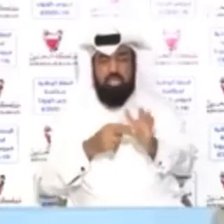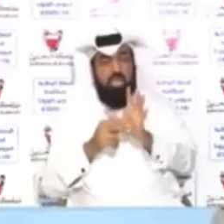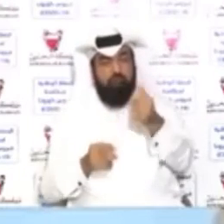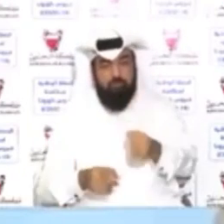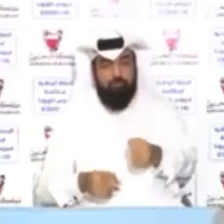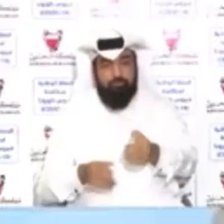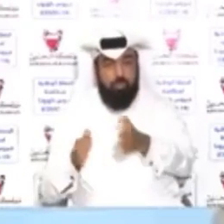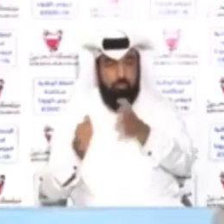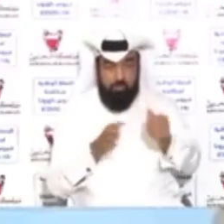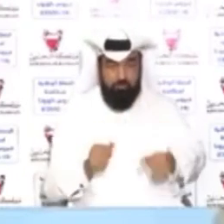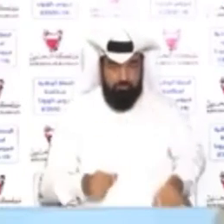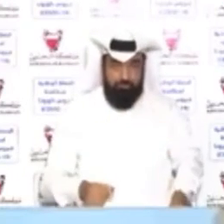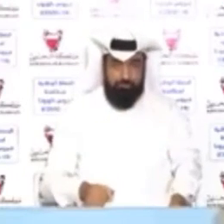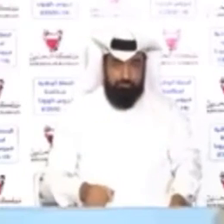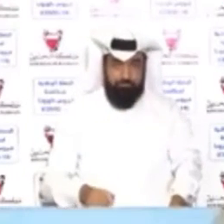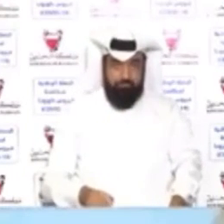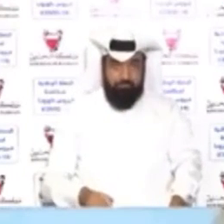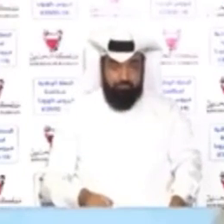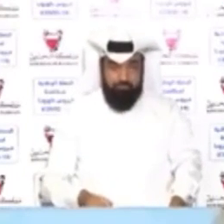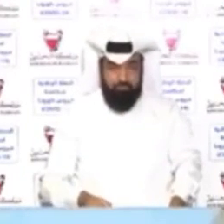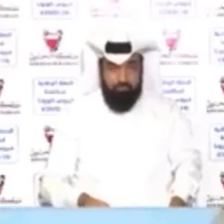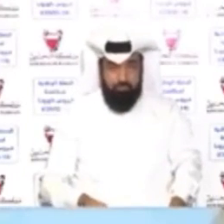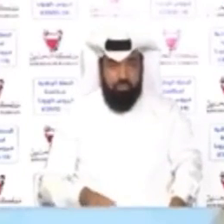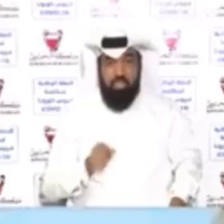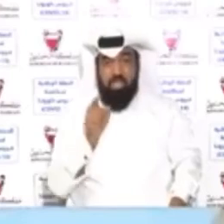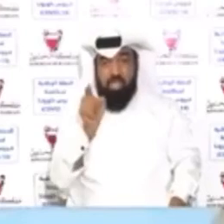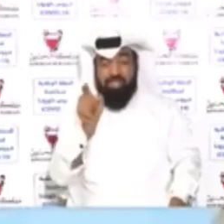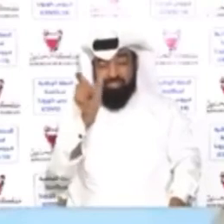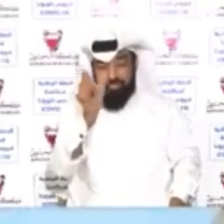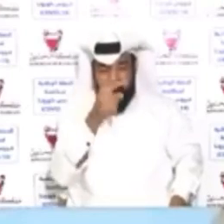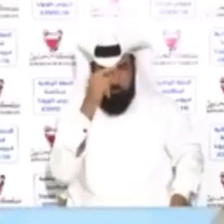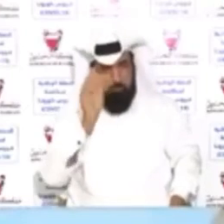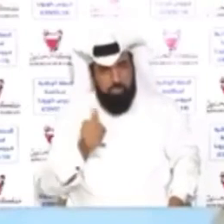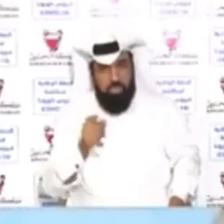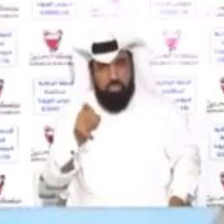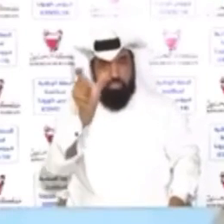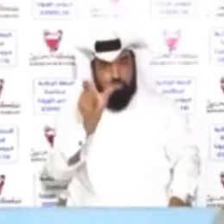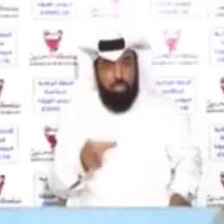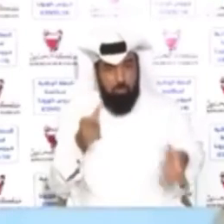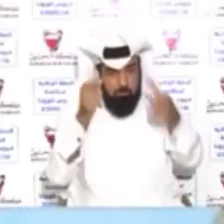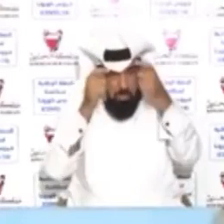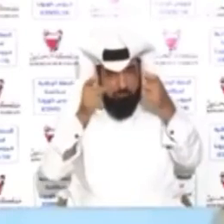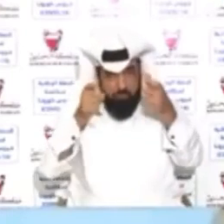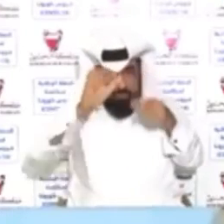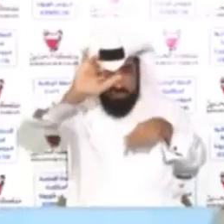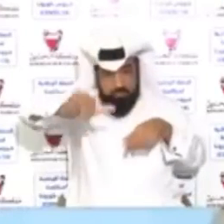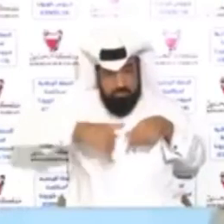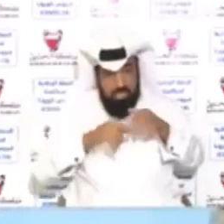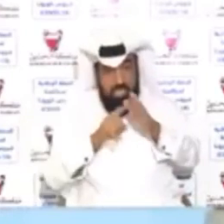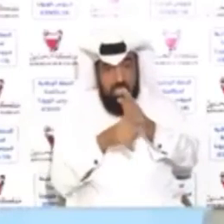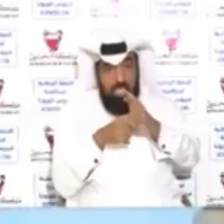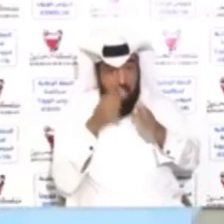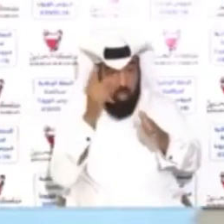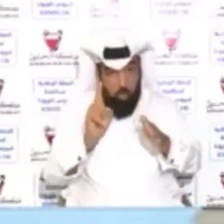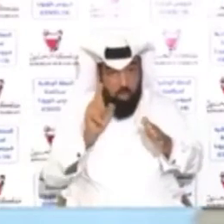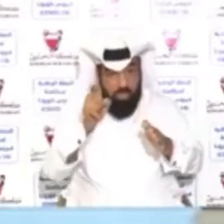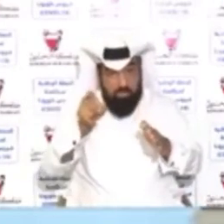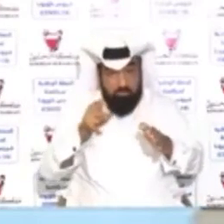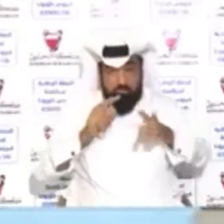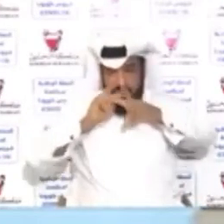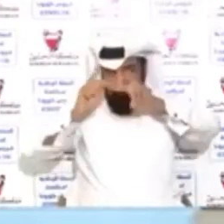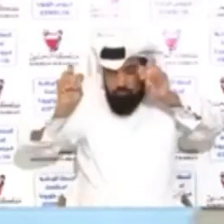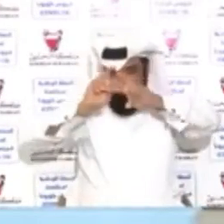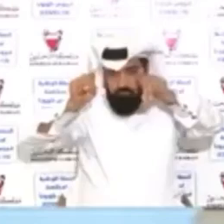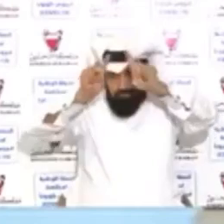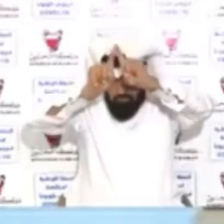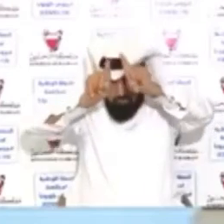مرض يعني هيدروكسيكلوروكوين لما نبديه لأي مريض، احنا في مملكة البحرين بالنسبة لبروتوكول علاج عندنا نعمل تخطيط